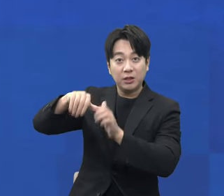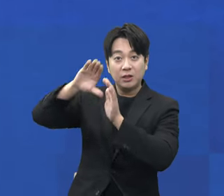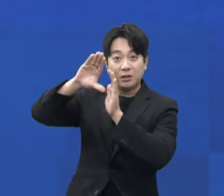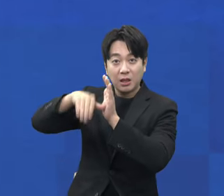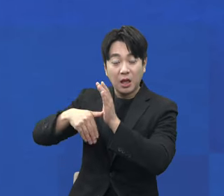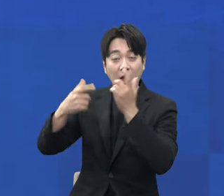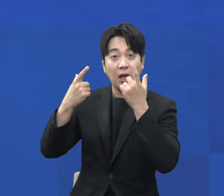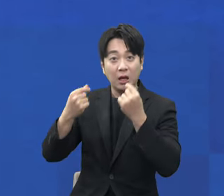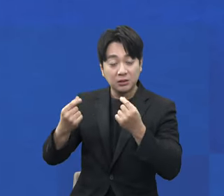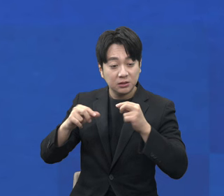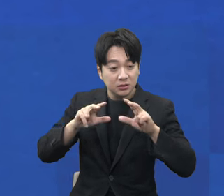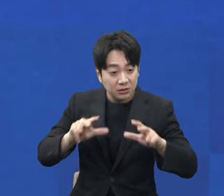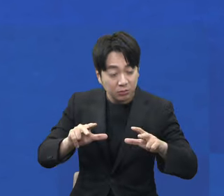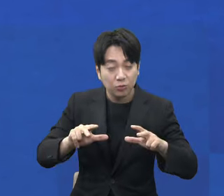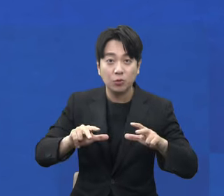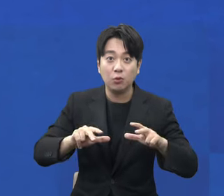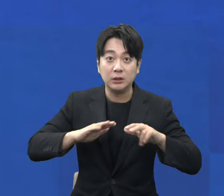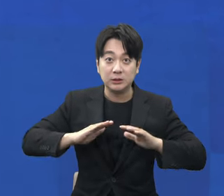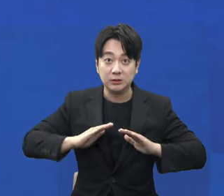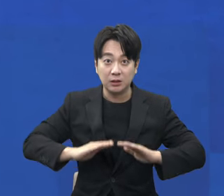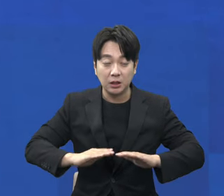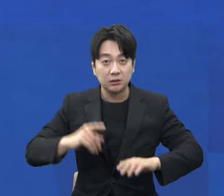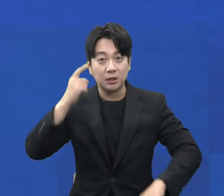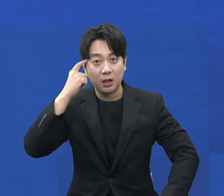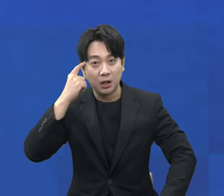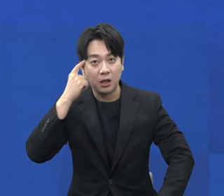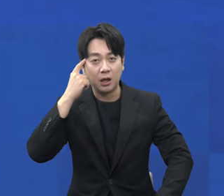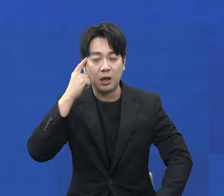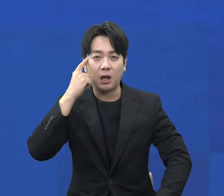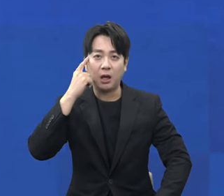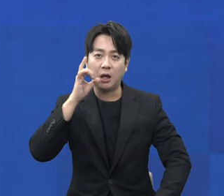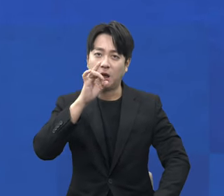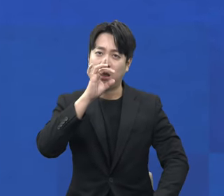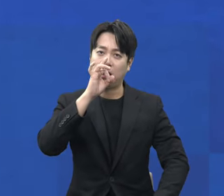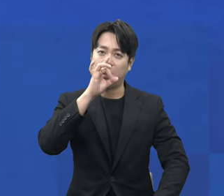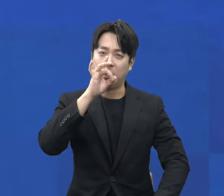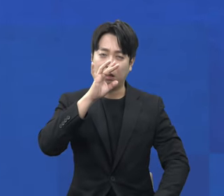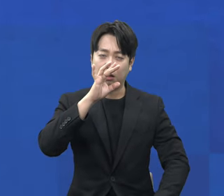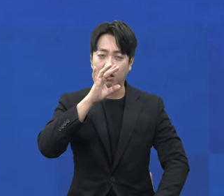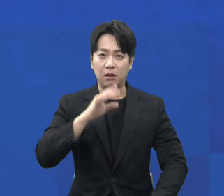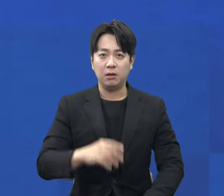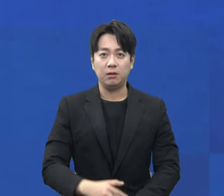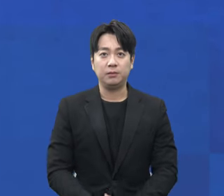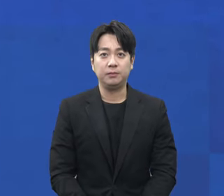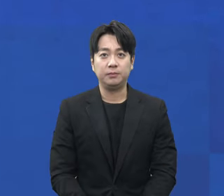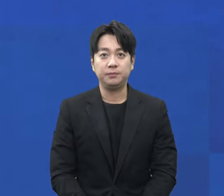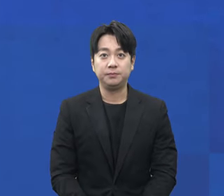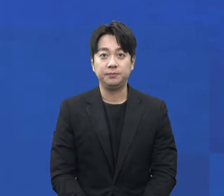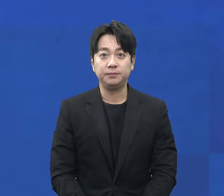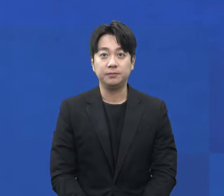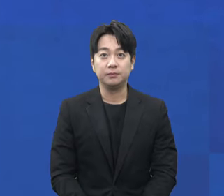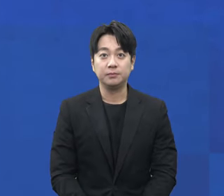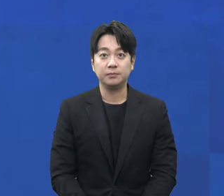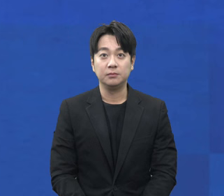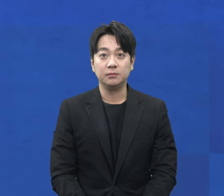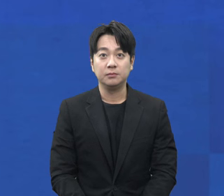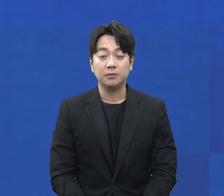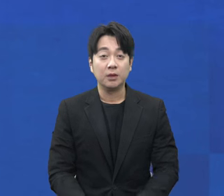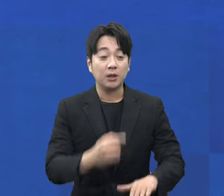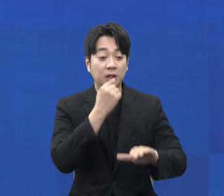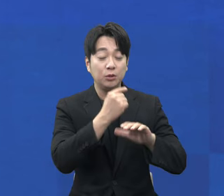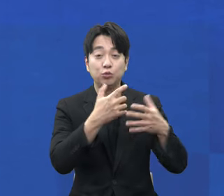한다라고 말씀하시는 분들 계십니다. 끔찍한 소리입니다. 그 말은 곧 우리